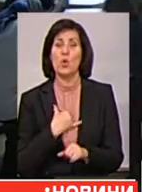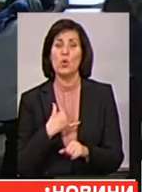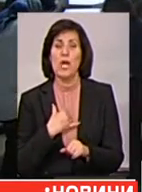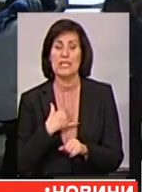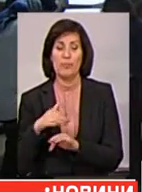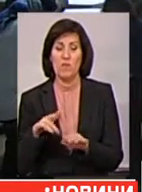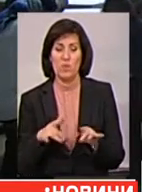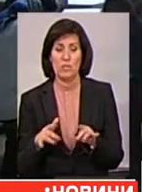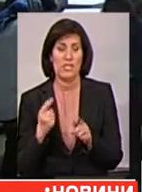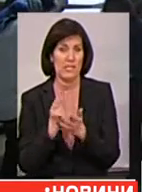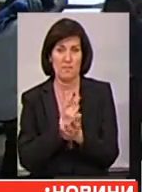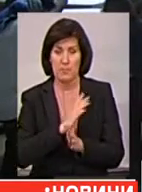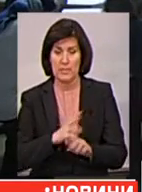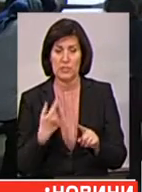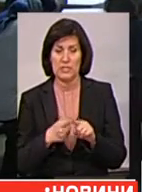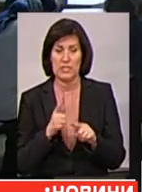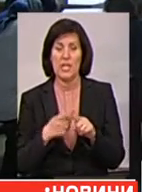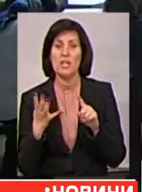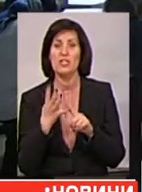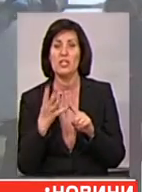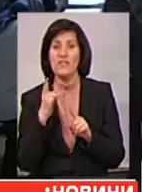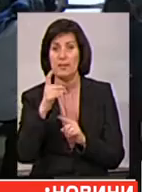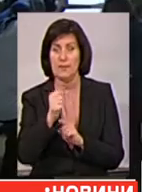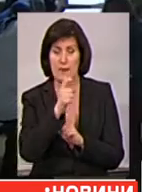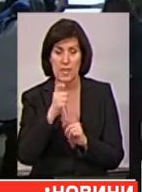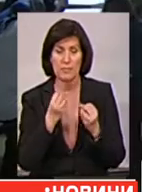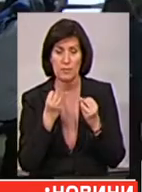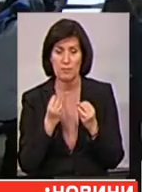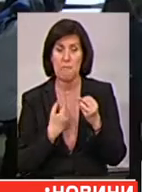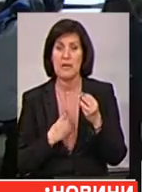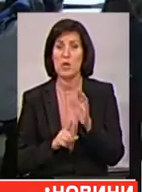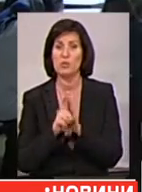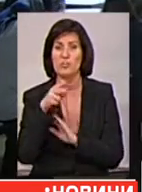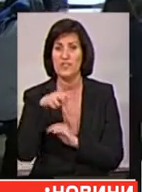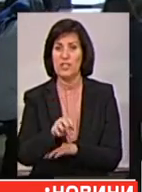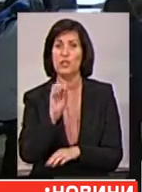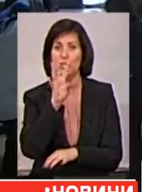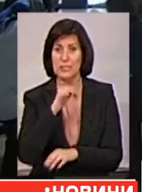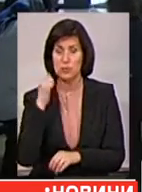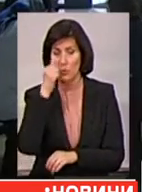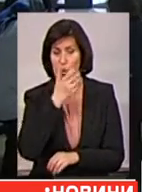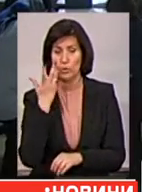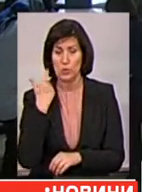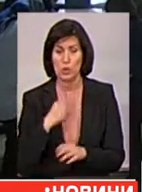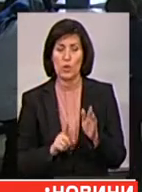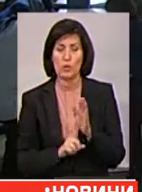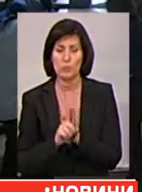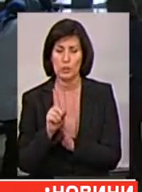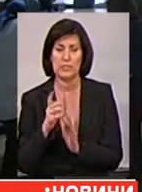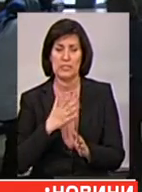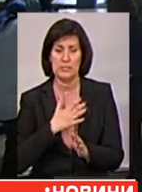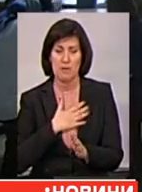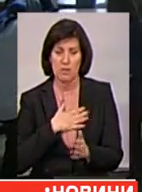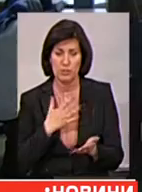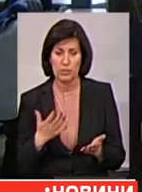проводиться вже не вперше, це четвертий раз. Розпочали ми в 2014 році, коли розпочалися